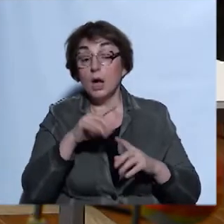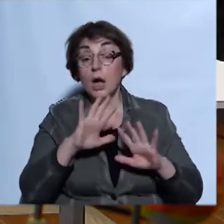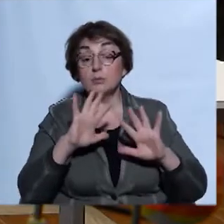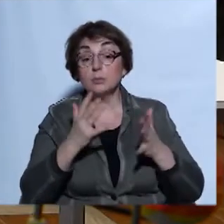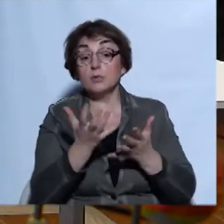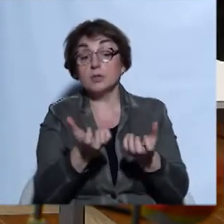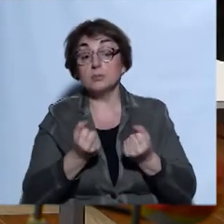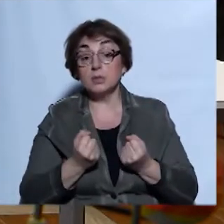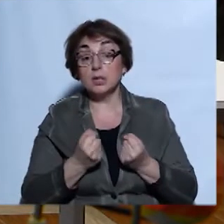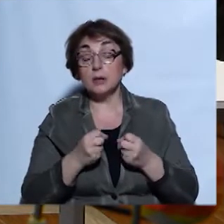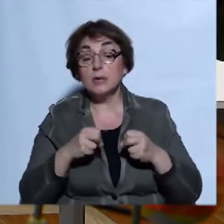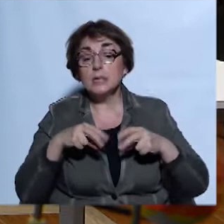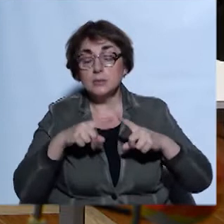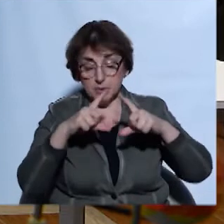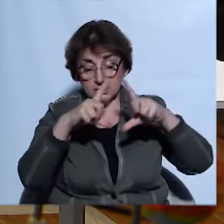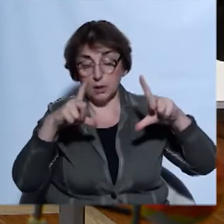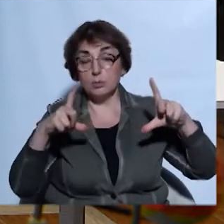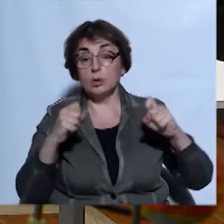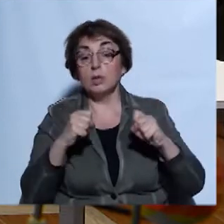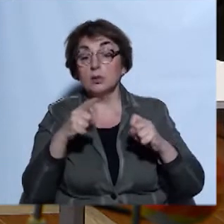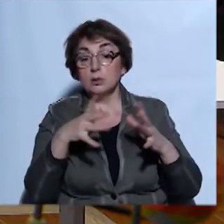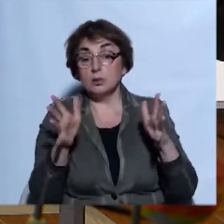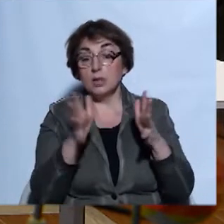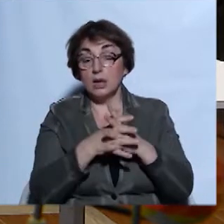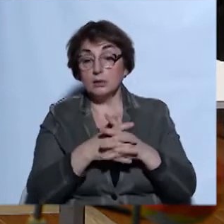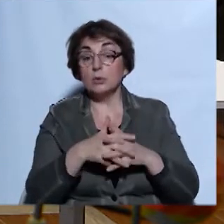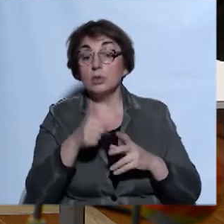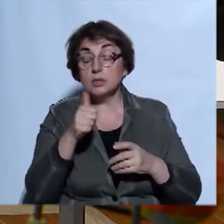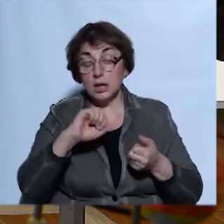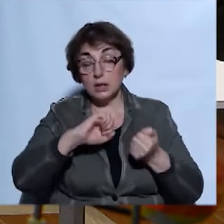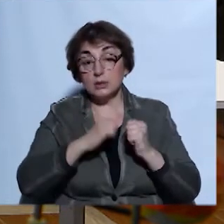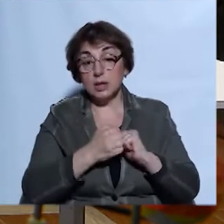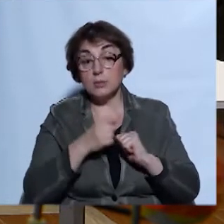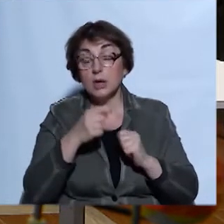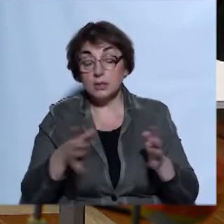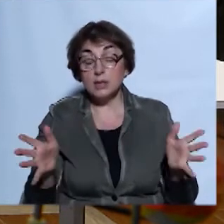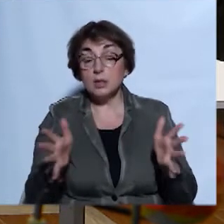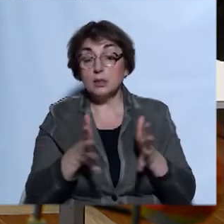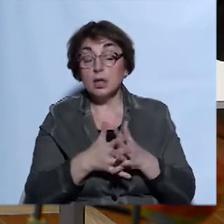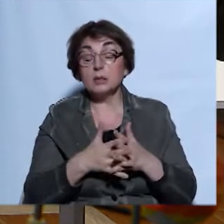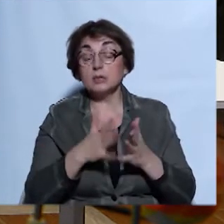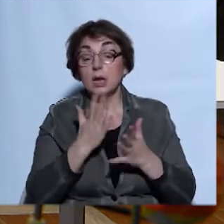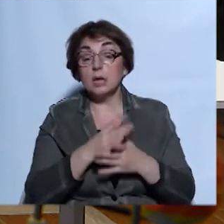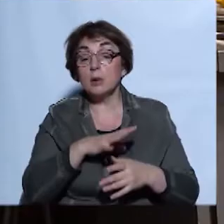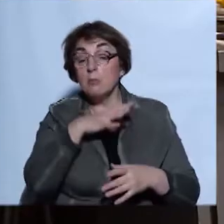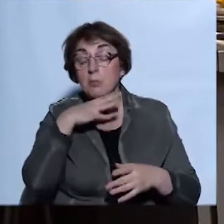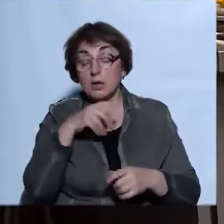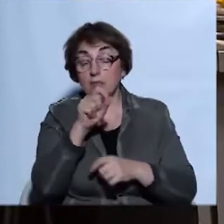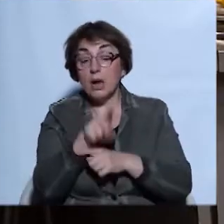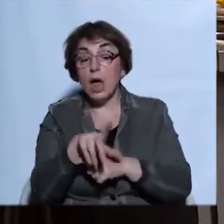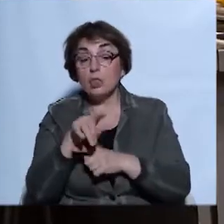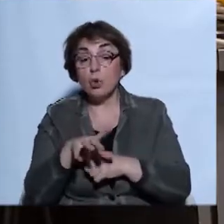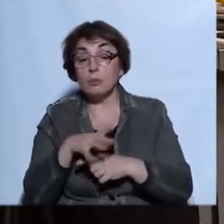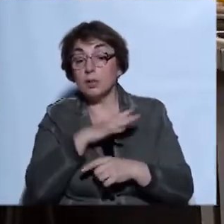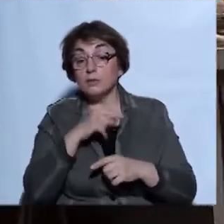კომპლექსური ნაერთი და კარგად დაიმახსოვრეთ, ეს რეაქცია არის მრავალატომიანი სპირტების აღმომჩენი რეაქცია. Გარდა ამისა,